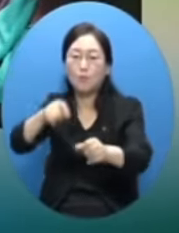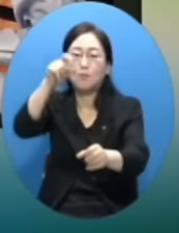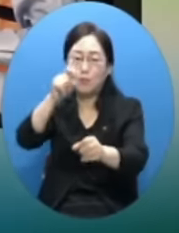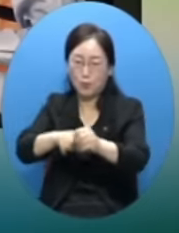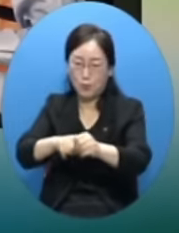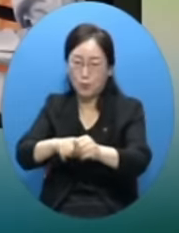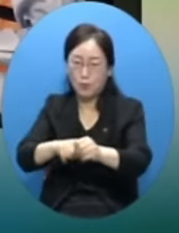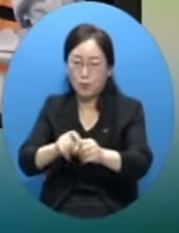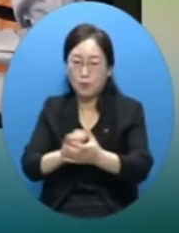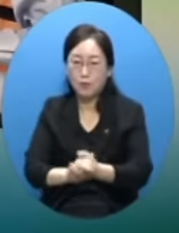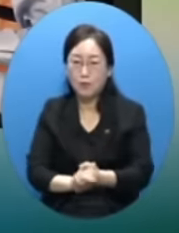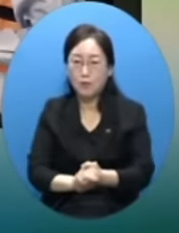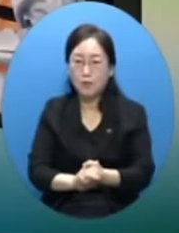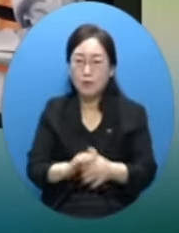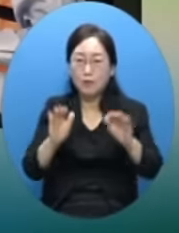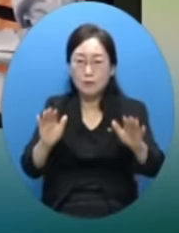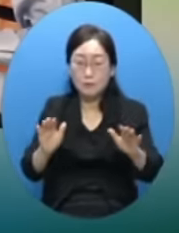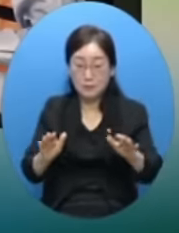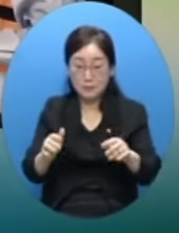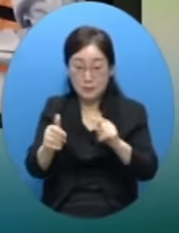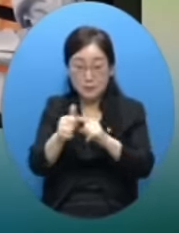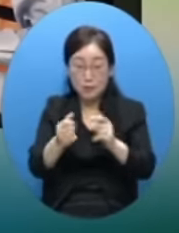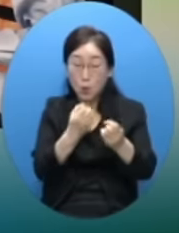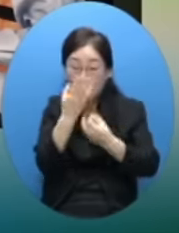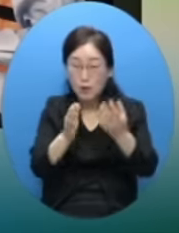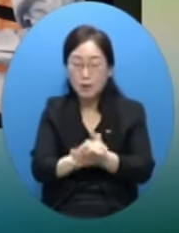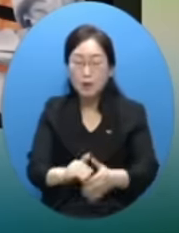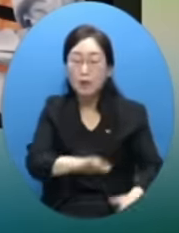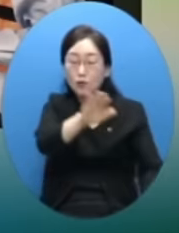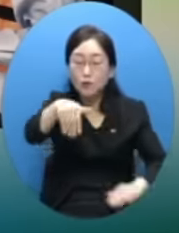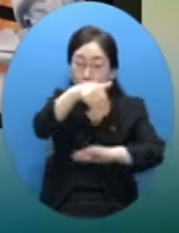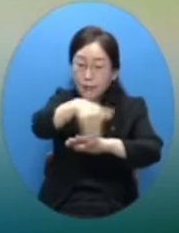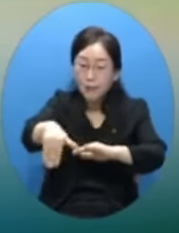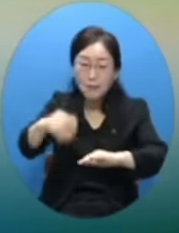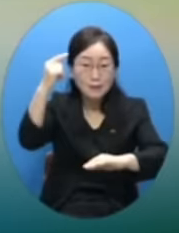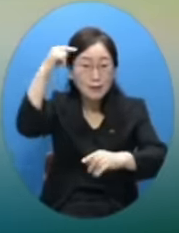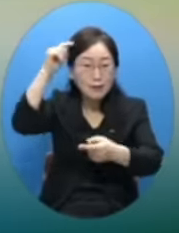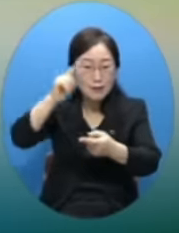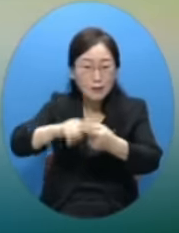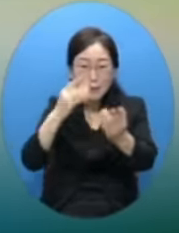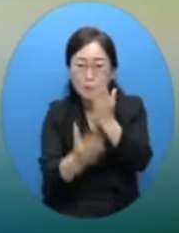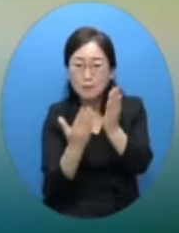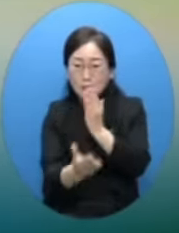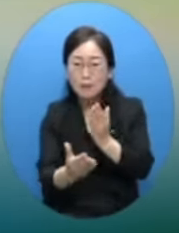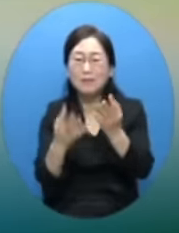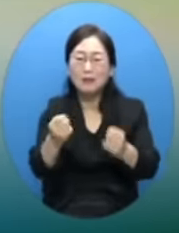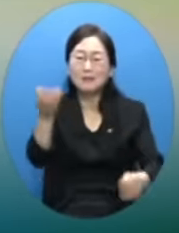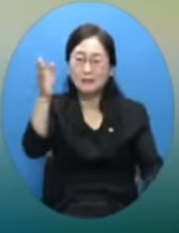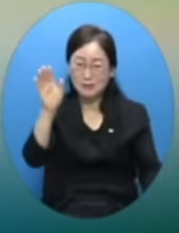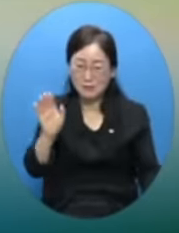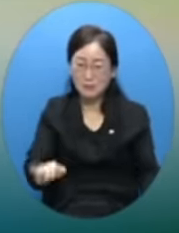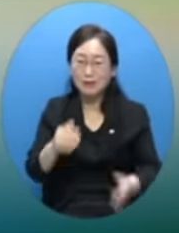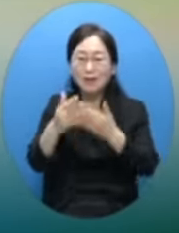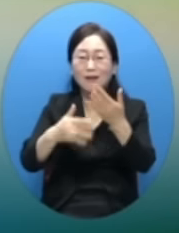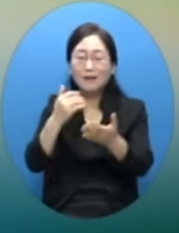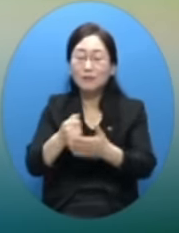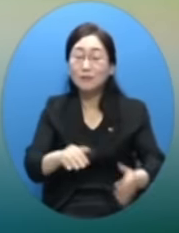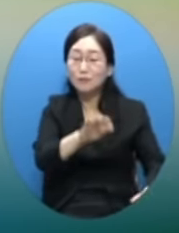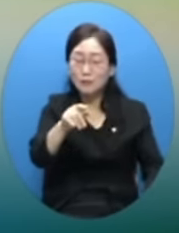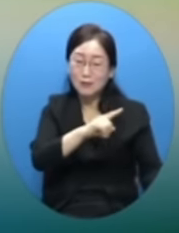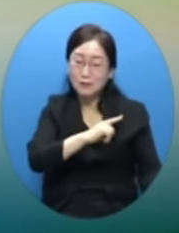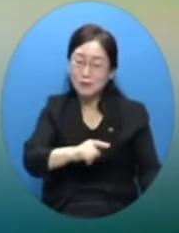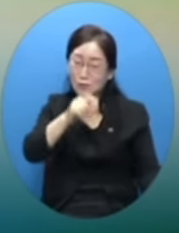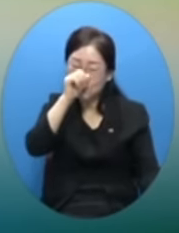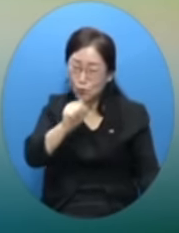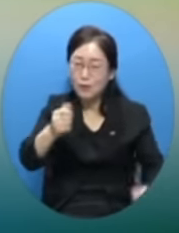합니다. 민준 대표가 이렇게 고백합니다. 우리 계획 생각대로 되지 않은 일들이 많으나 하나님께서 우리에게 가장 선한